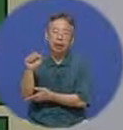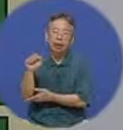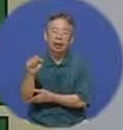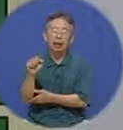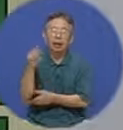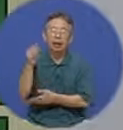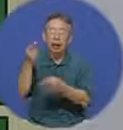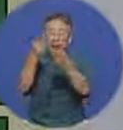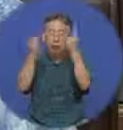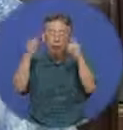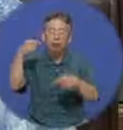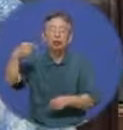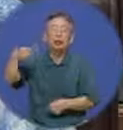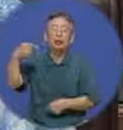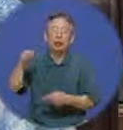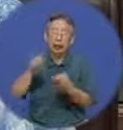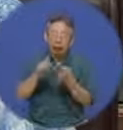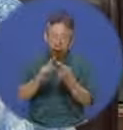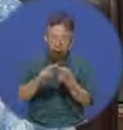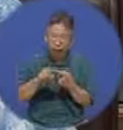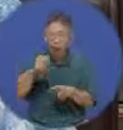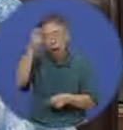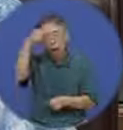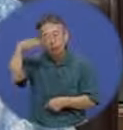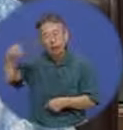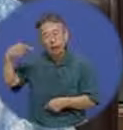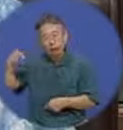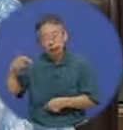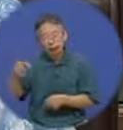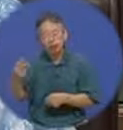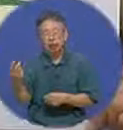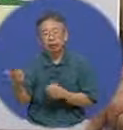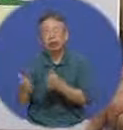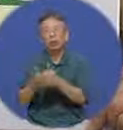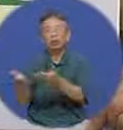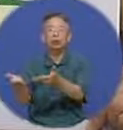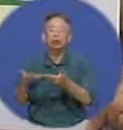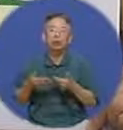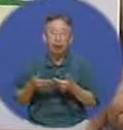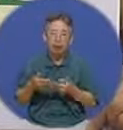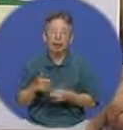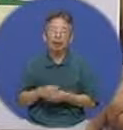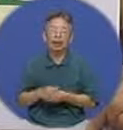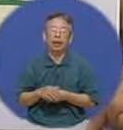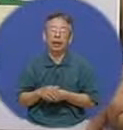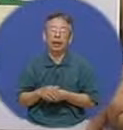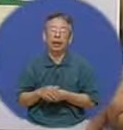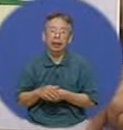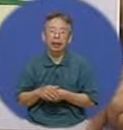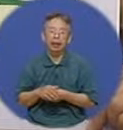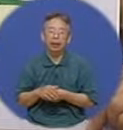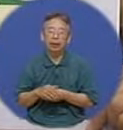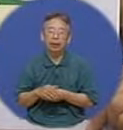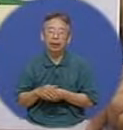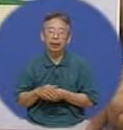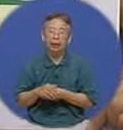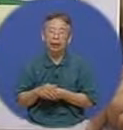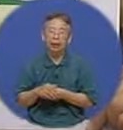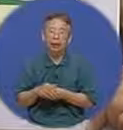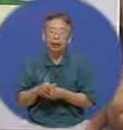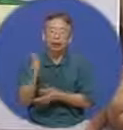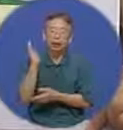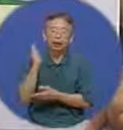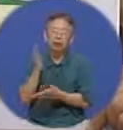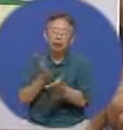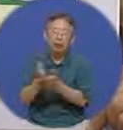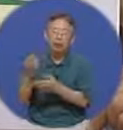か、それからあの高校の先生とかにも協力をしていただいて、でそういう方々が、そのこうい